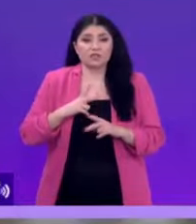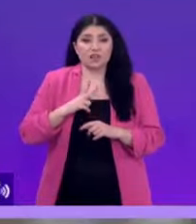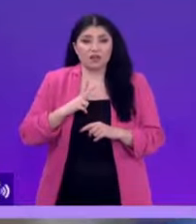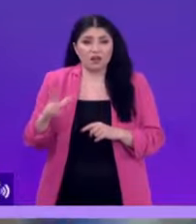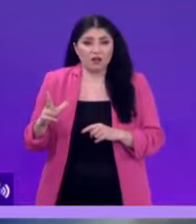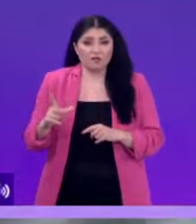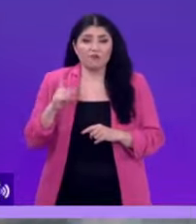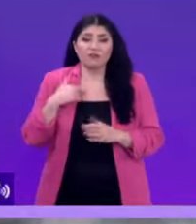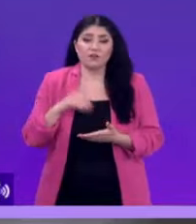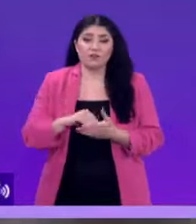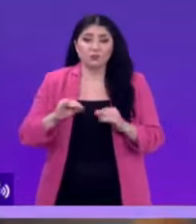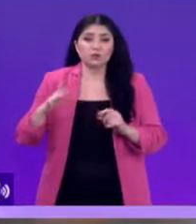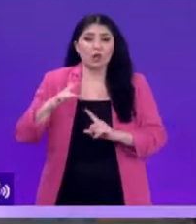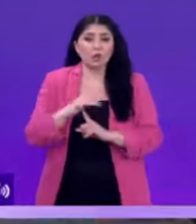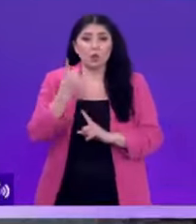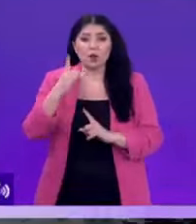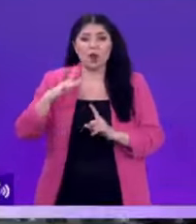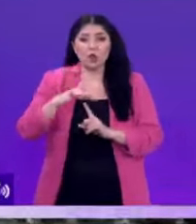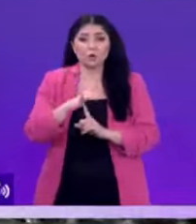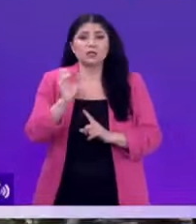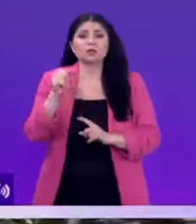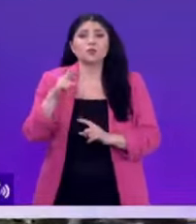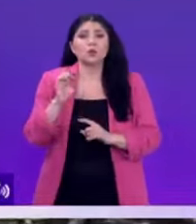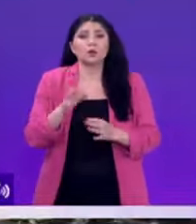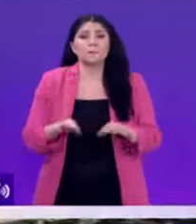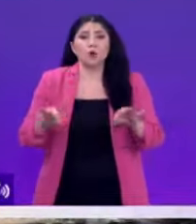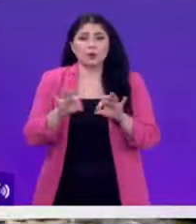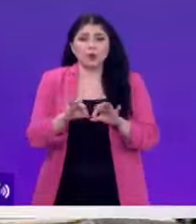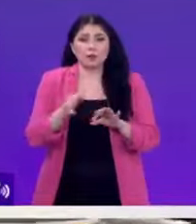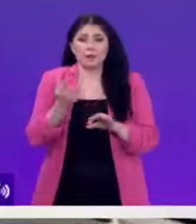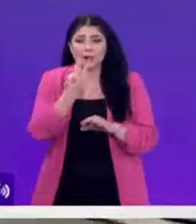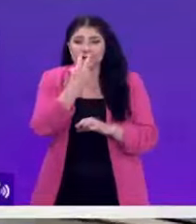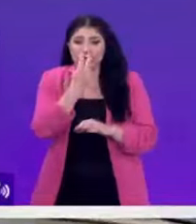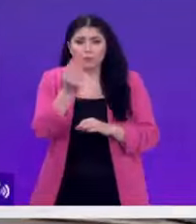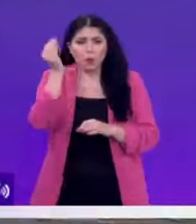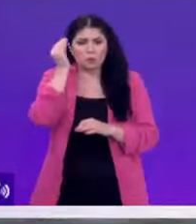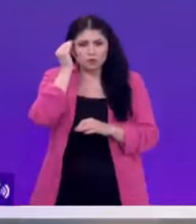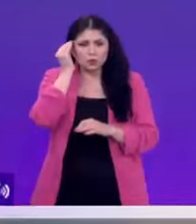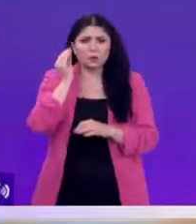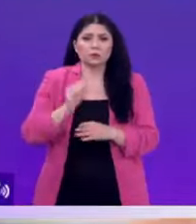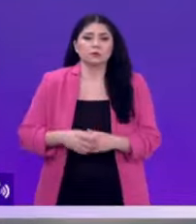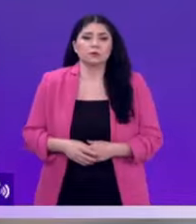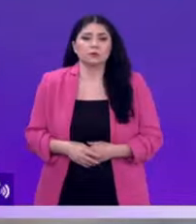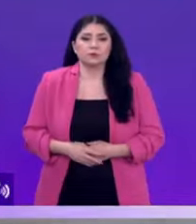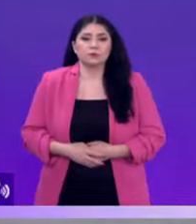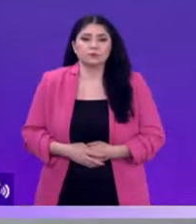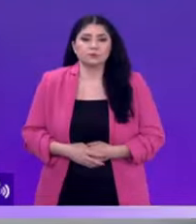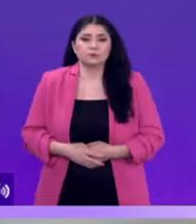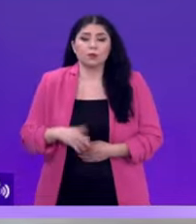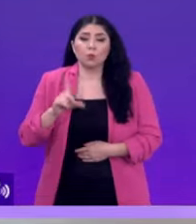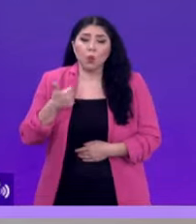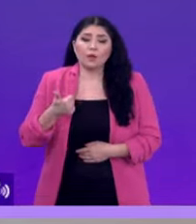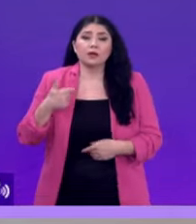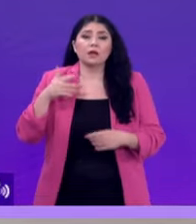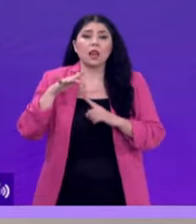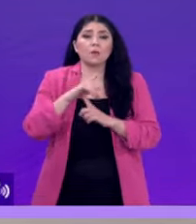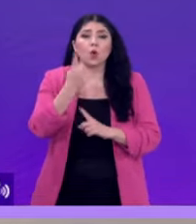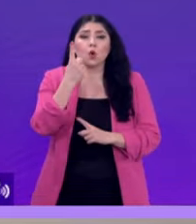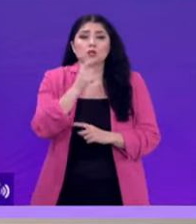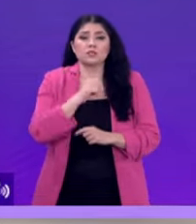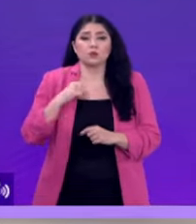multe elicoptere. Un elicopter SMURD, acel elicopter clasic pe care îl știm, poate să ducă un